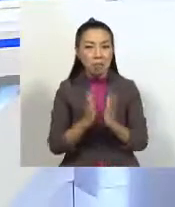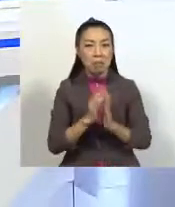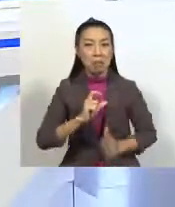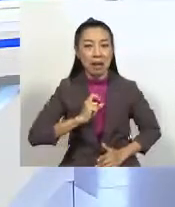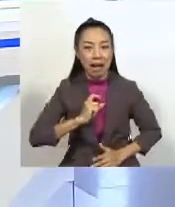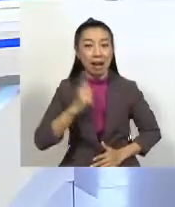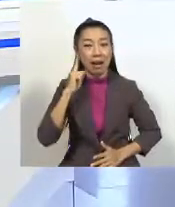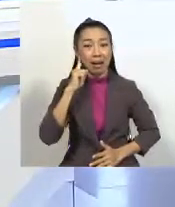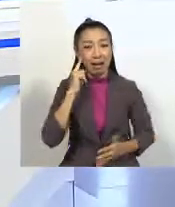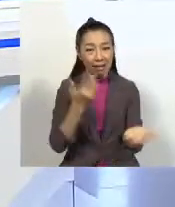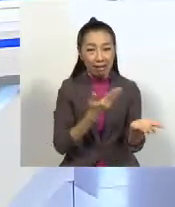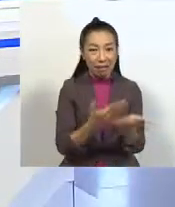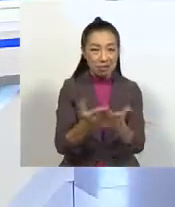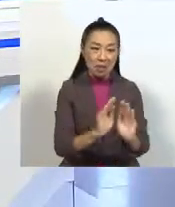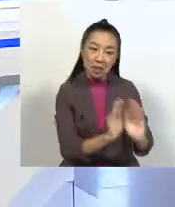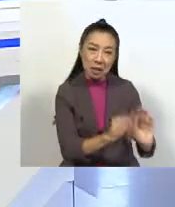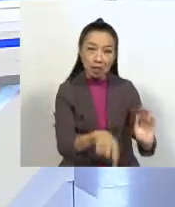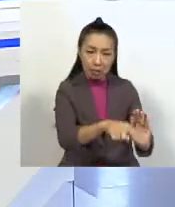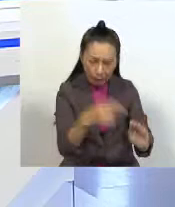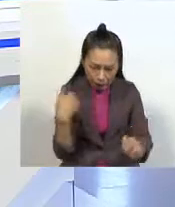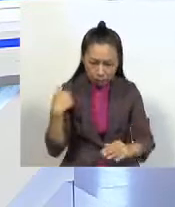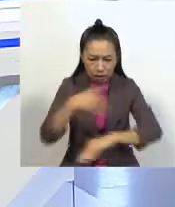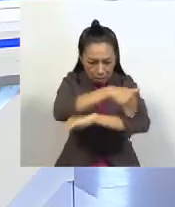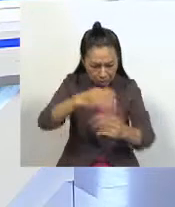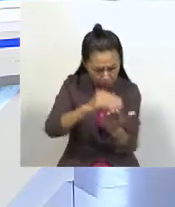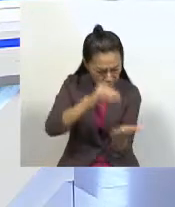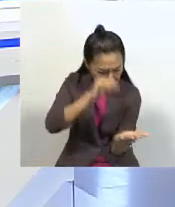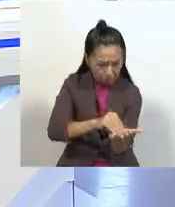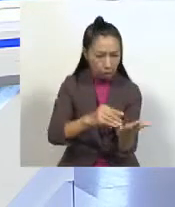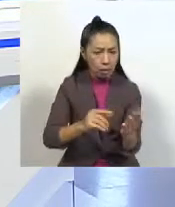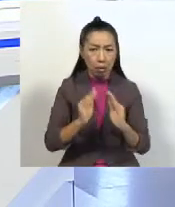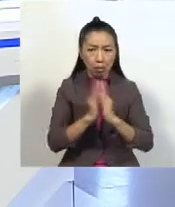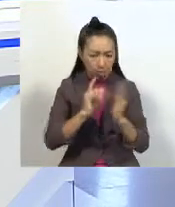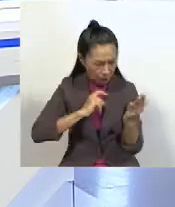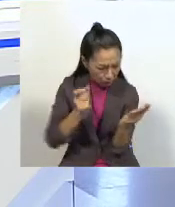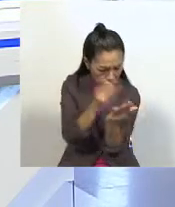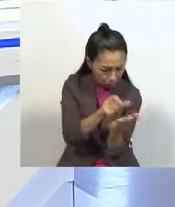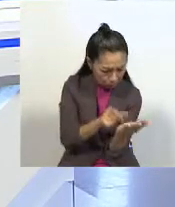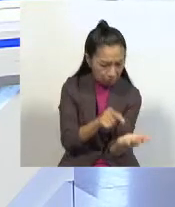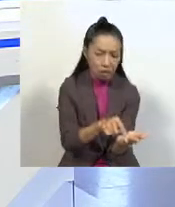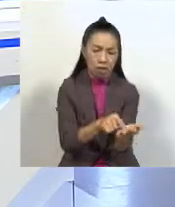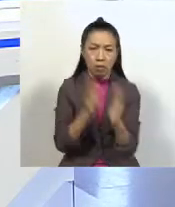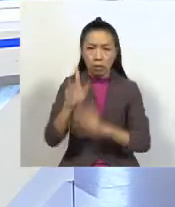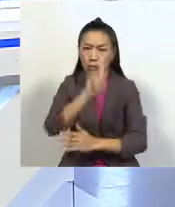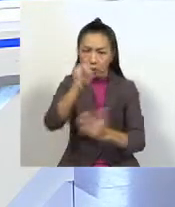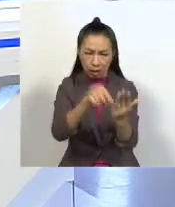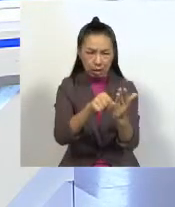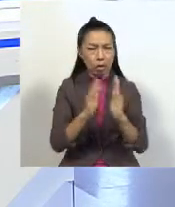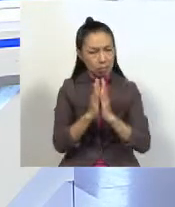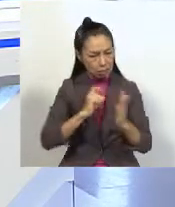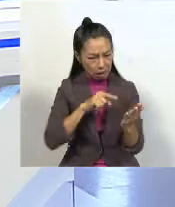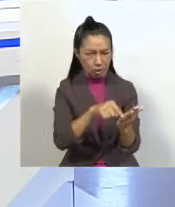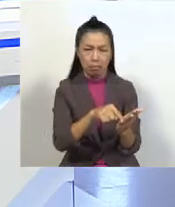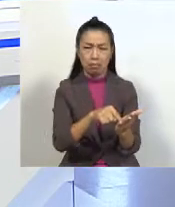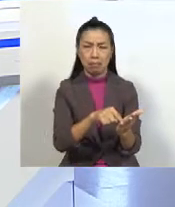เพราะว่ามีพระเครื่องจำนวนมากถูกยื่นเข้ามาแล้วมีคนตั้งคำถามว่าไอ้พระเครื่องเหล่านี้จะมี